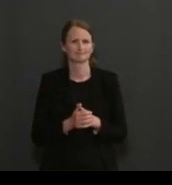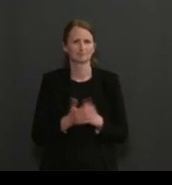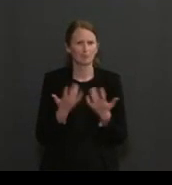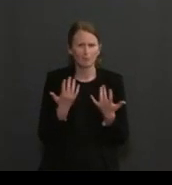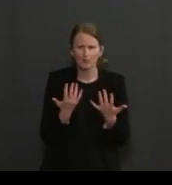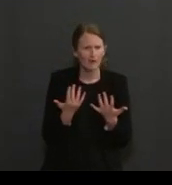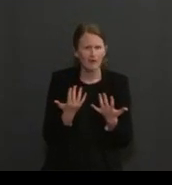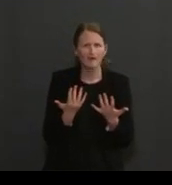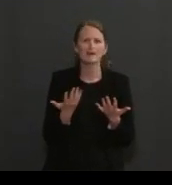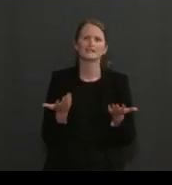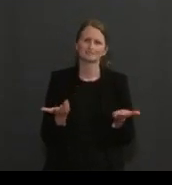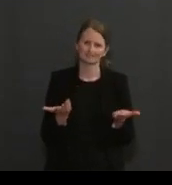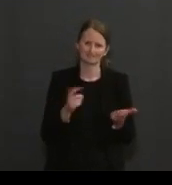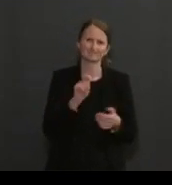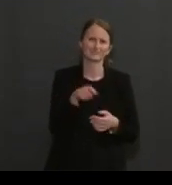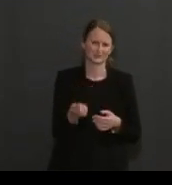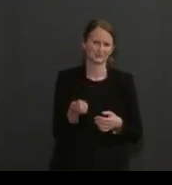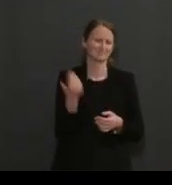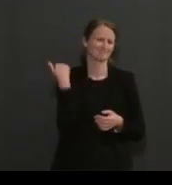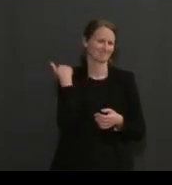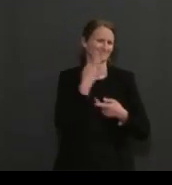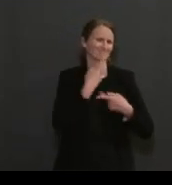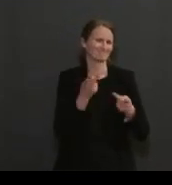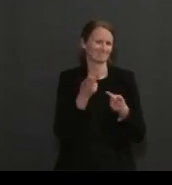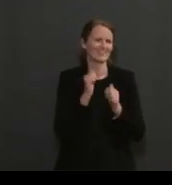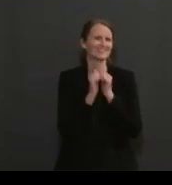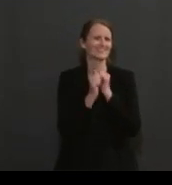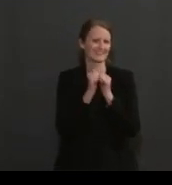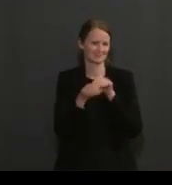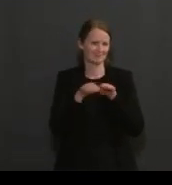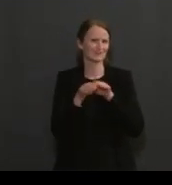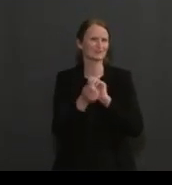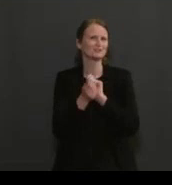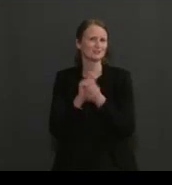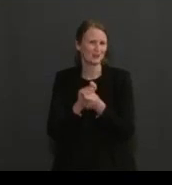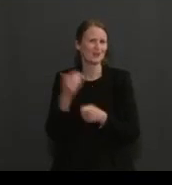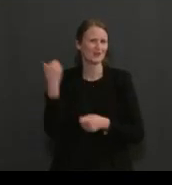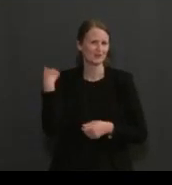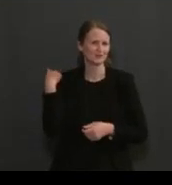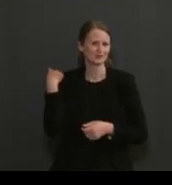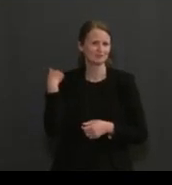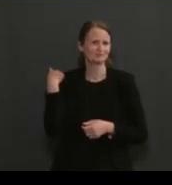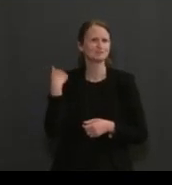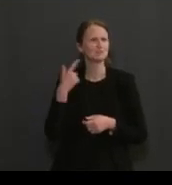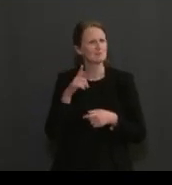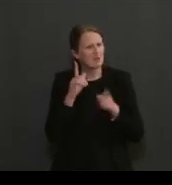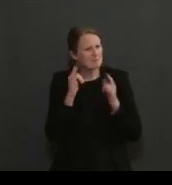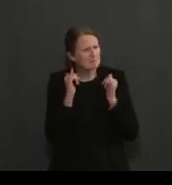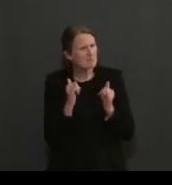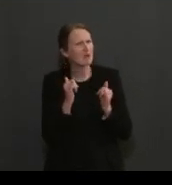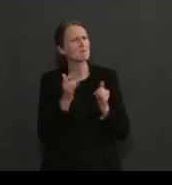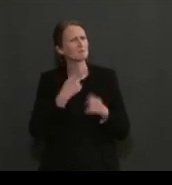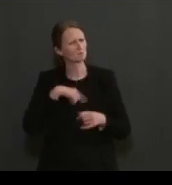changement de stratégie de testing, mais aussi, si on regarde ceci en perspective, il y a une réelle